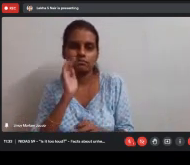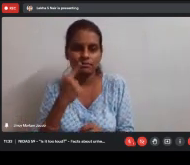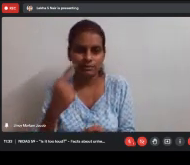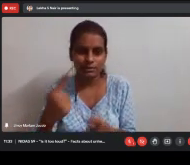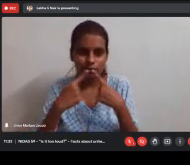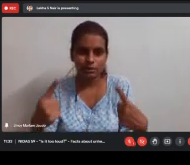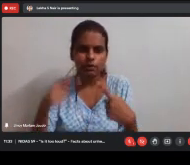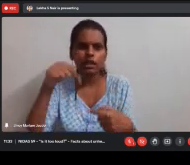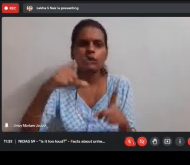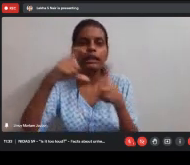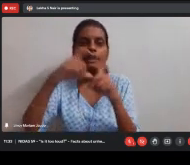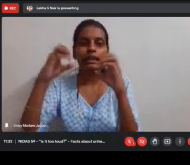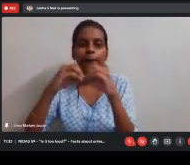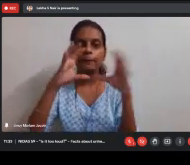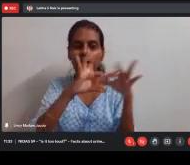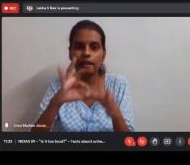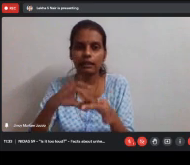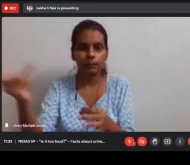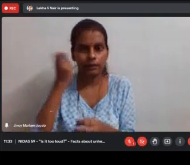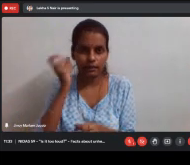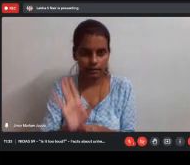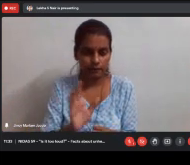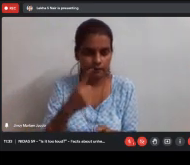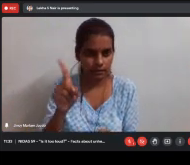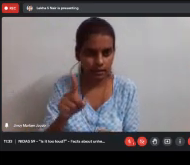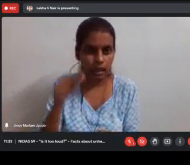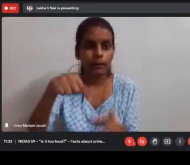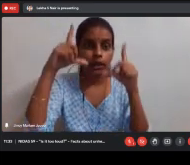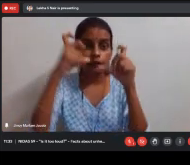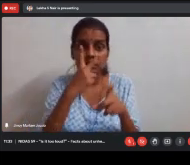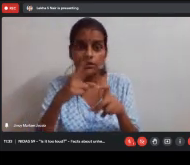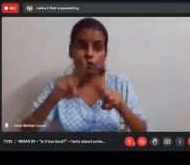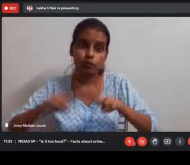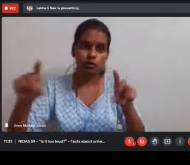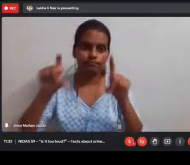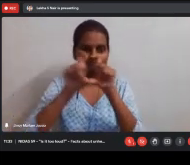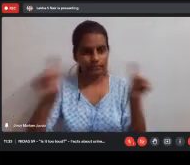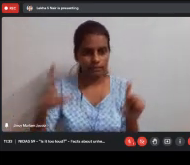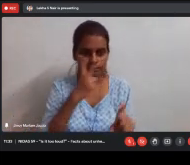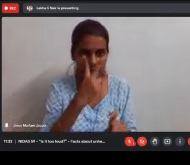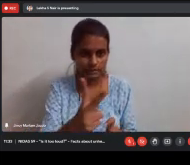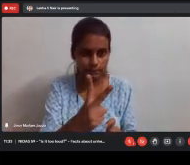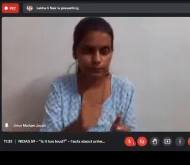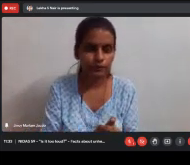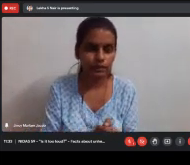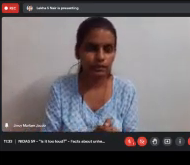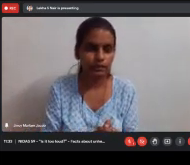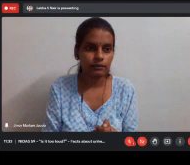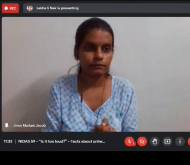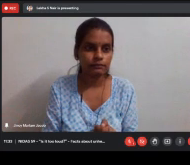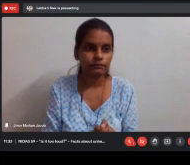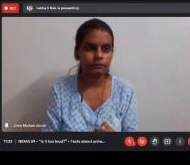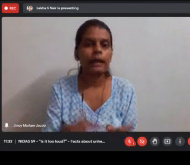ഈ ഓരോ പിക്ചേഴ്സിൽ കാണിച്ചിരിക്കുന്ന, അതായത് വെള്ളം വീഴുന്ന, ഇറ്റിറ്റ് വീഴുന്ന ശബ്ദം, ഇലകൾ അനങ്ങുന്ന ശബ്ദം, കിളി ചിലയ്ക്കുന്ന ശബ്ദം, ഇതൊക്കെ